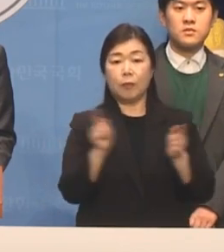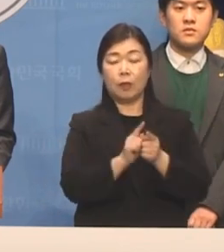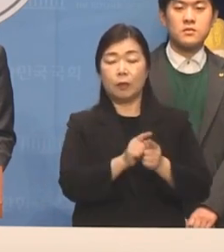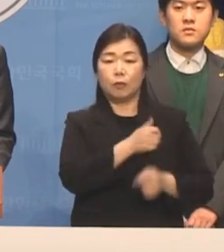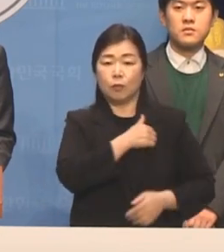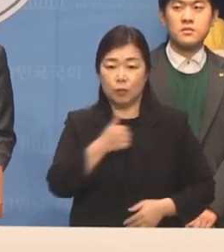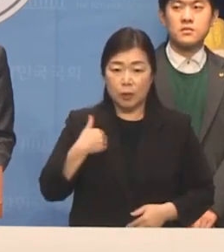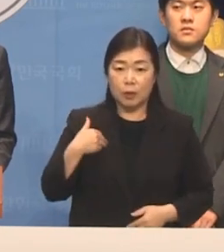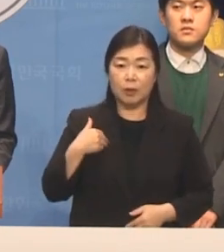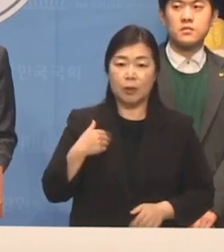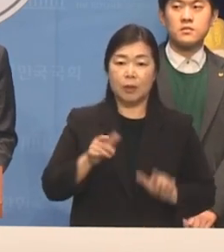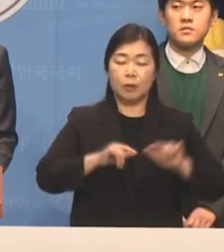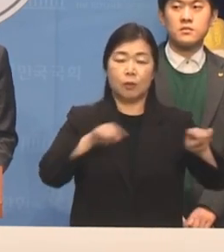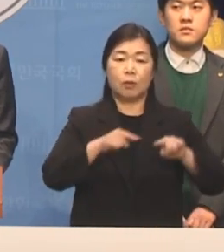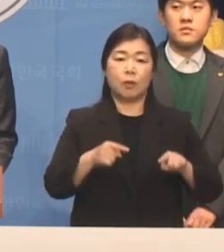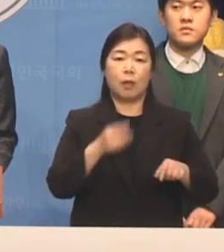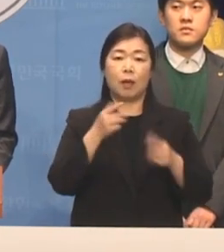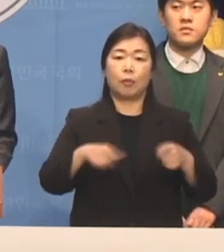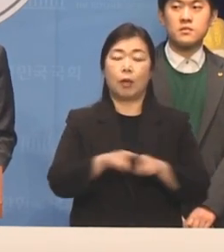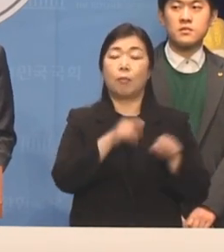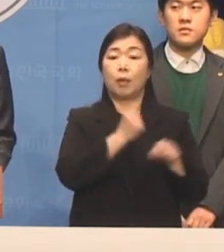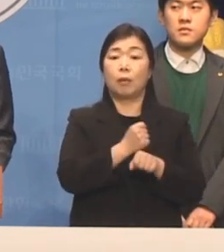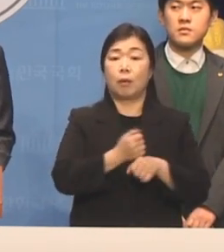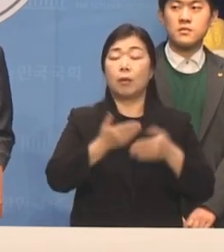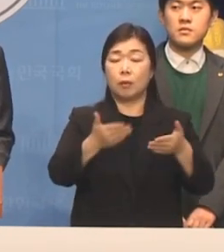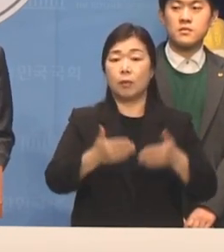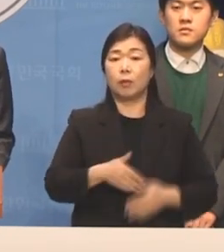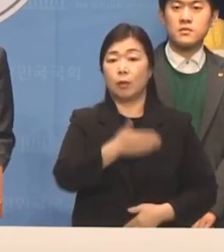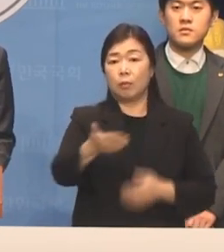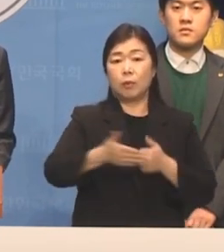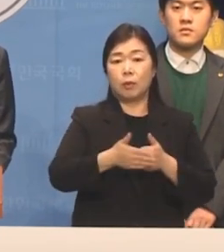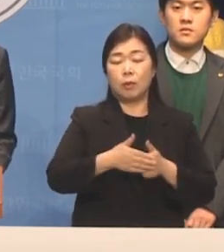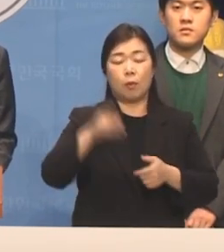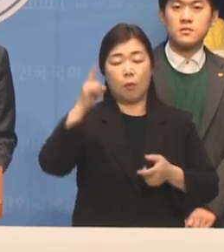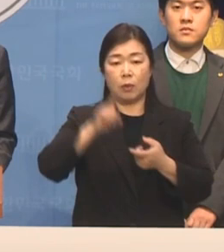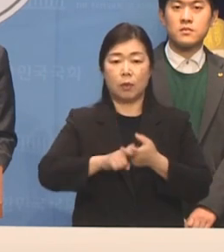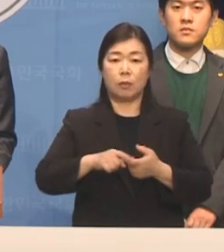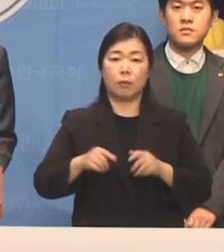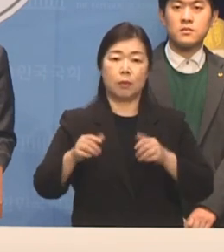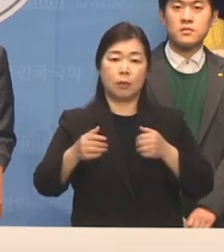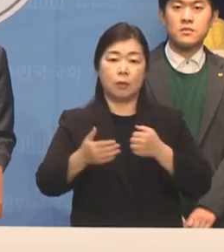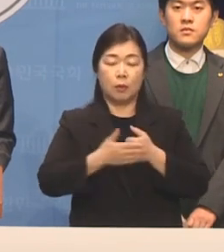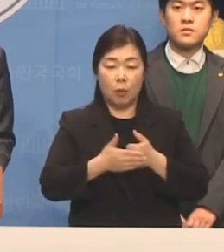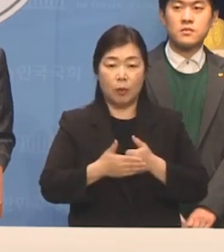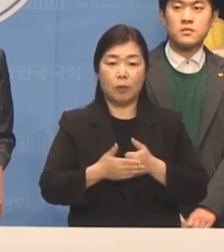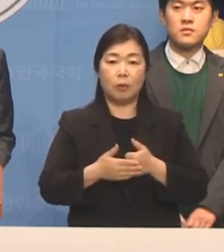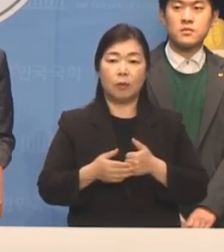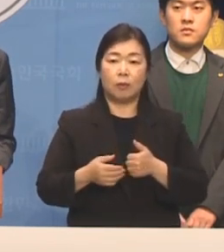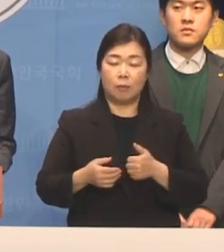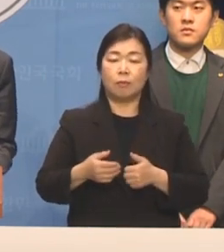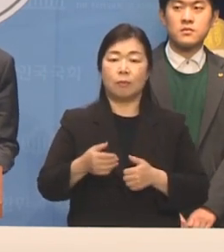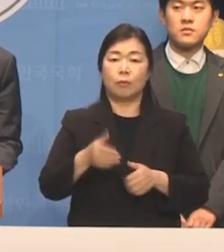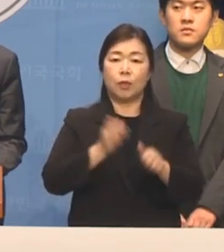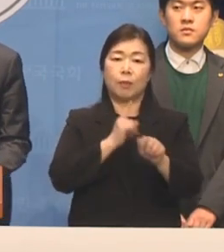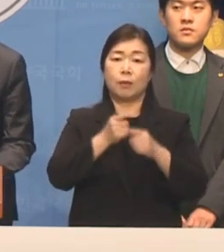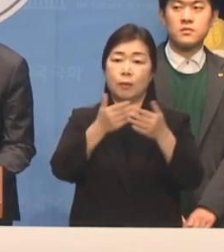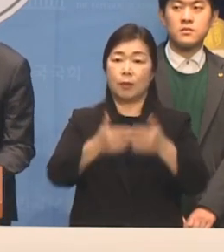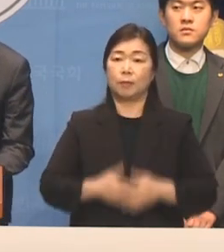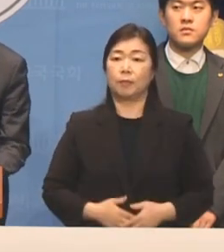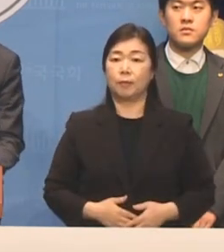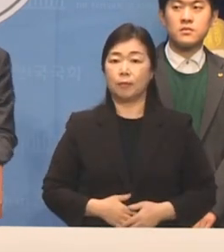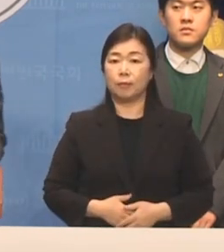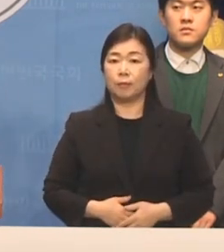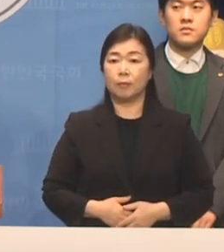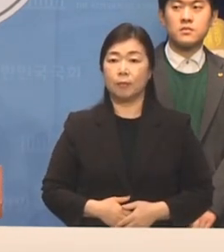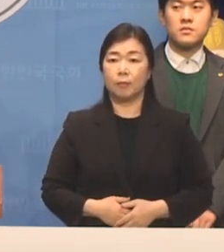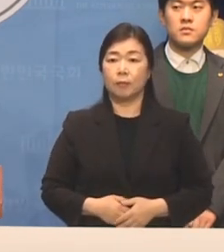기후정치를 함께 만들어 가겠습니다. 시민 여러분들의 많은 지지와 관심, 응원을 부탁드립니다. 감사합니다.